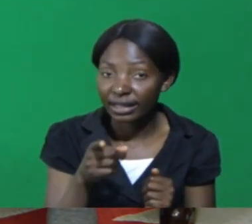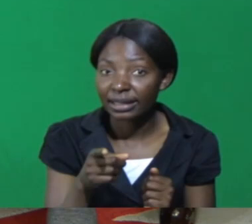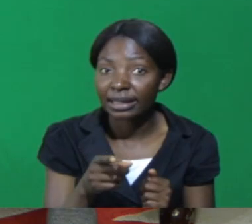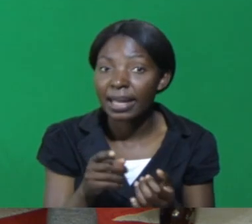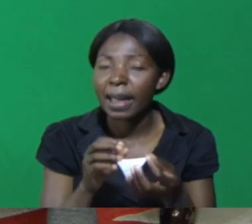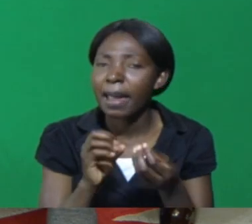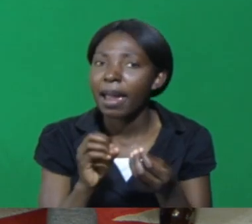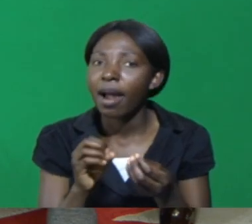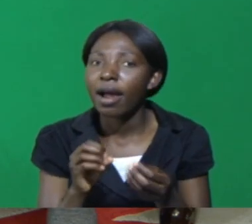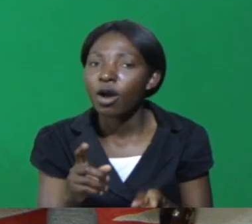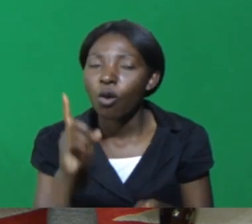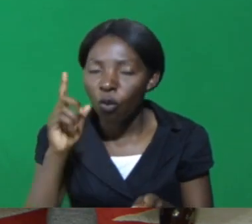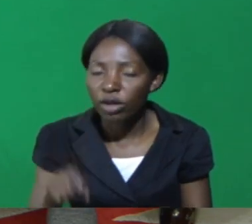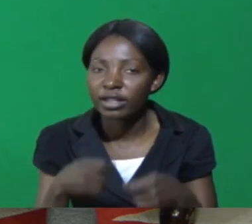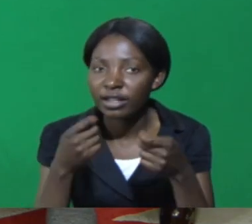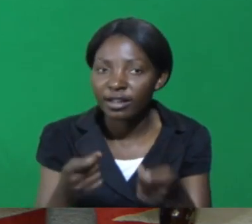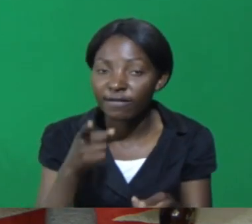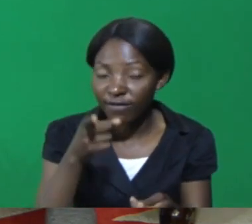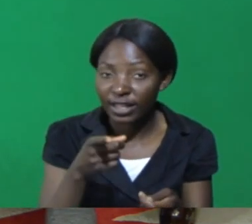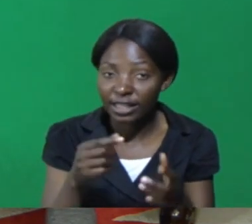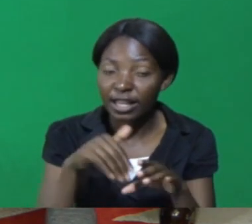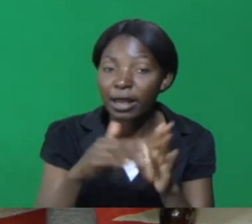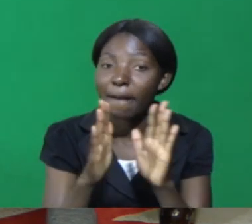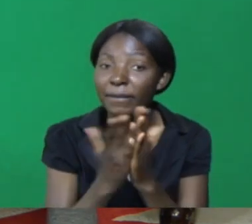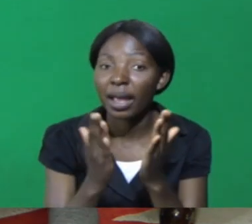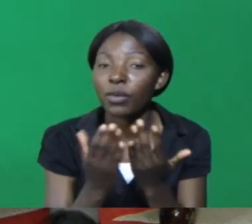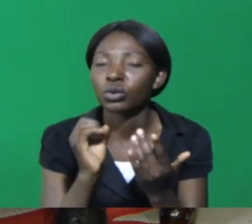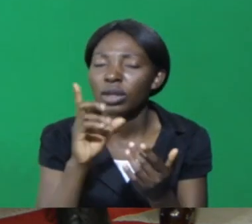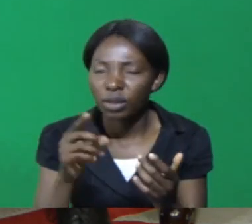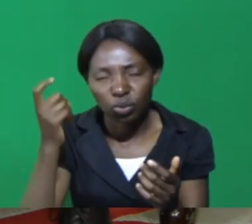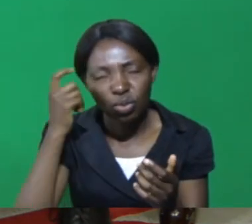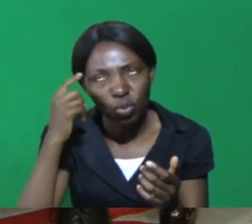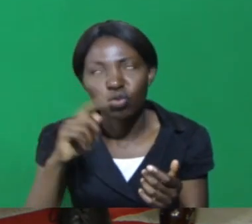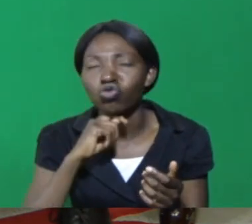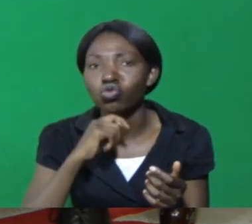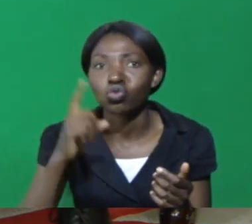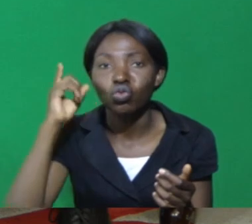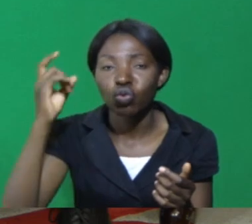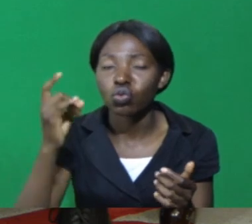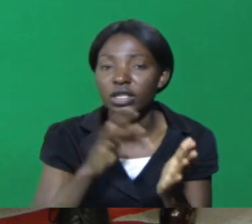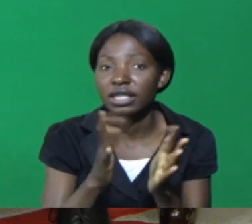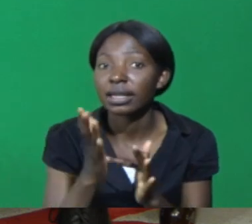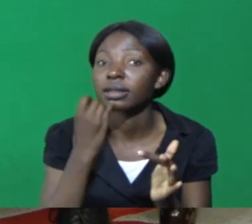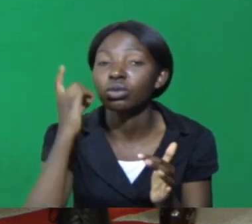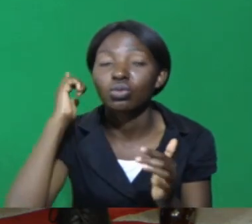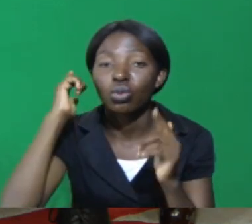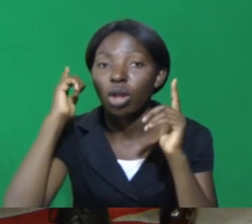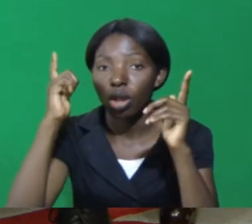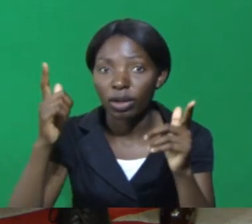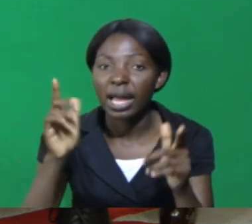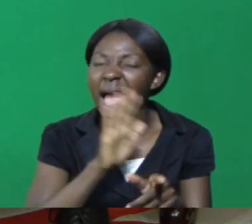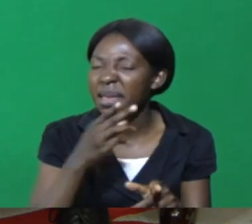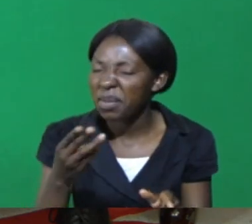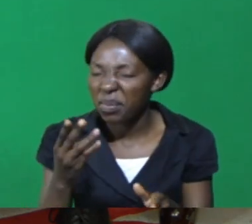chikonzero chandinopira chiprofita ichi. Kuitira kuti munoziva kuti tine vamwe vateereri vekuti iye zvino havatoite zvekunamata. Havana